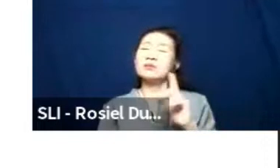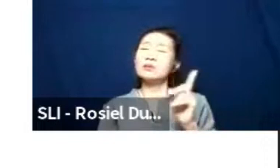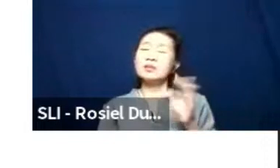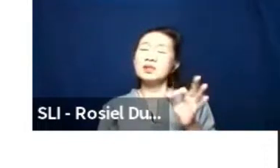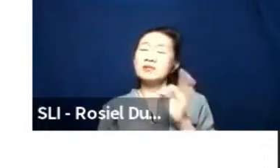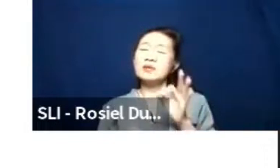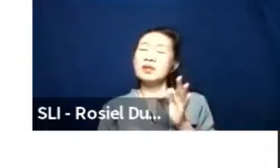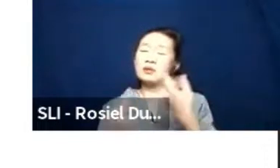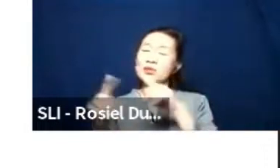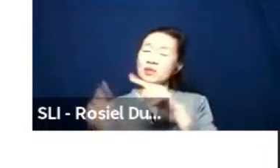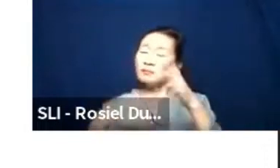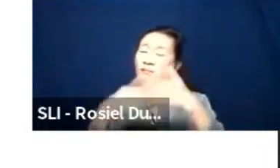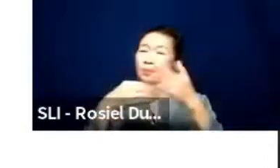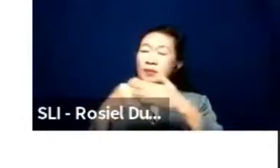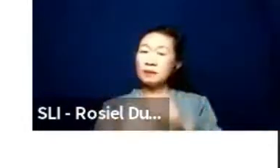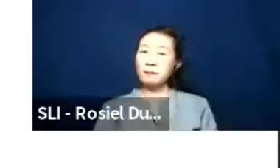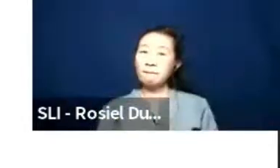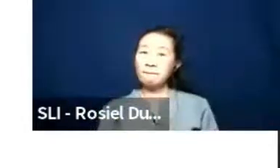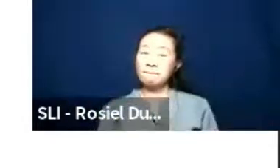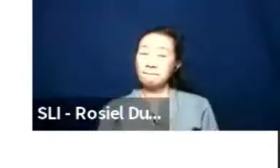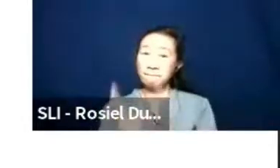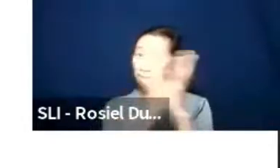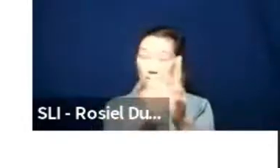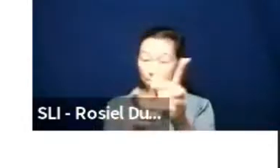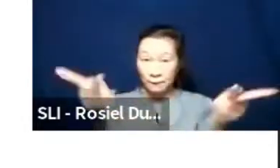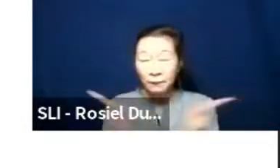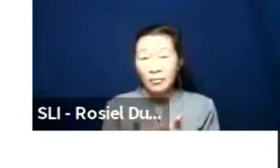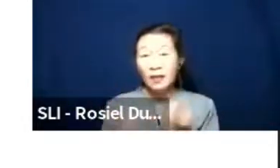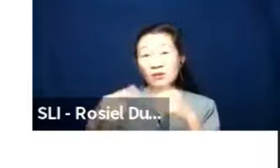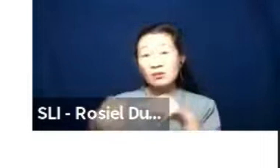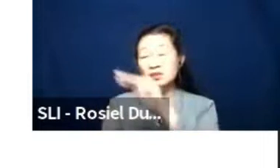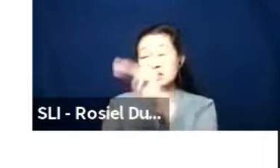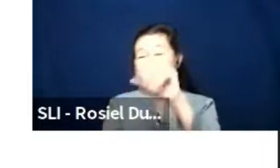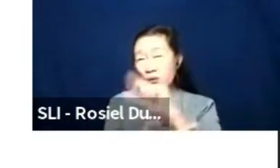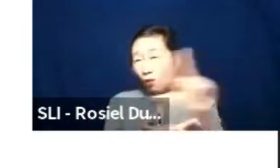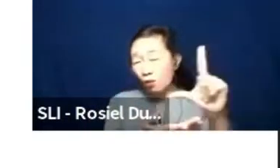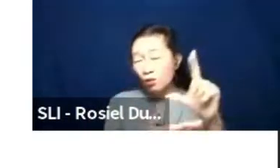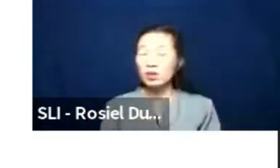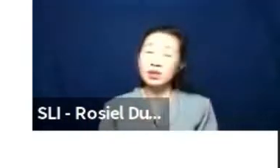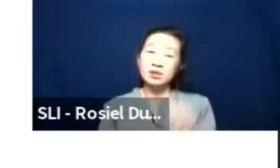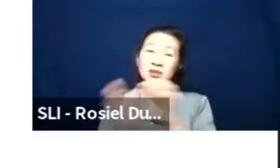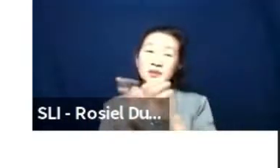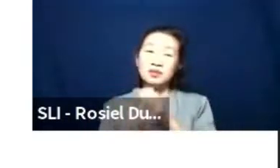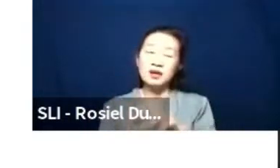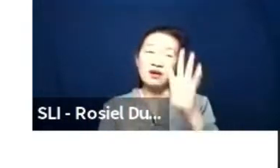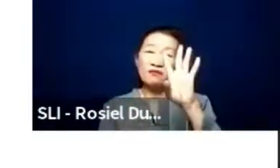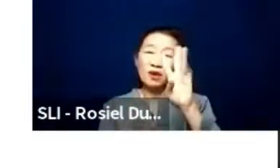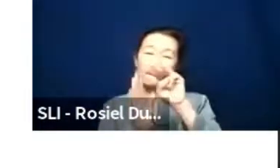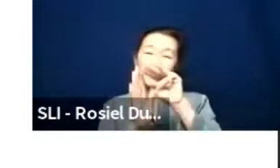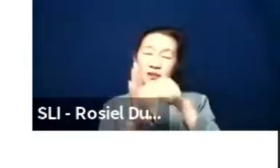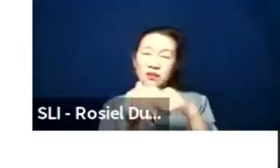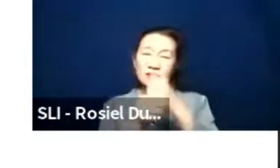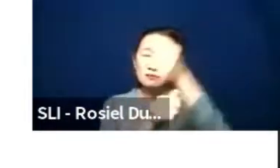sa malapit na community area? Punta lang siya sa mall. Halimbawa, 5 minutes away lang